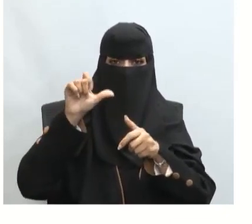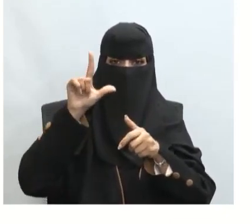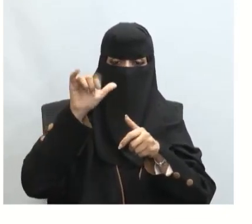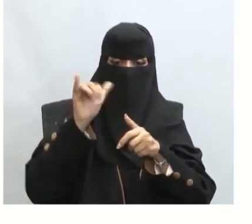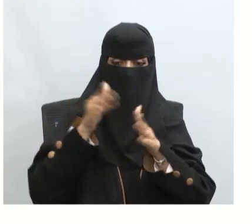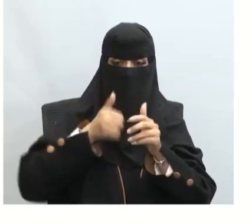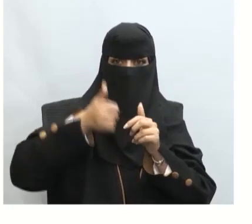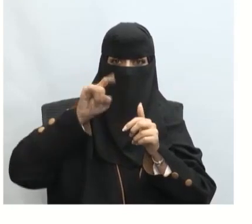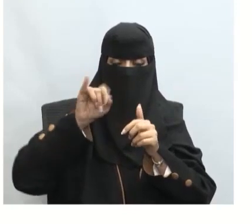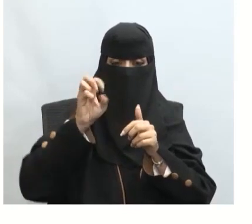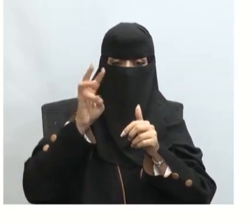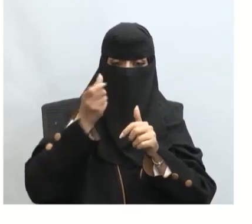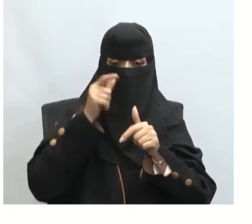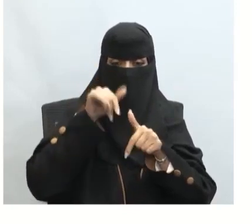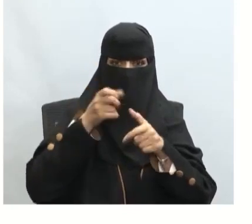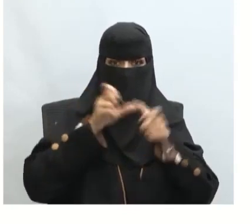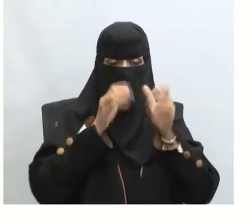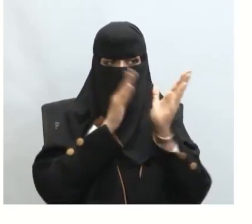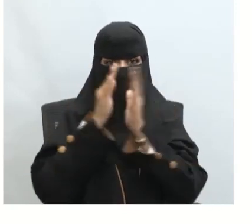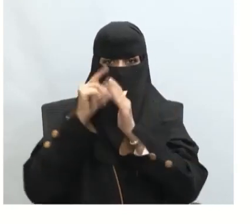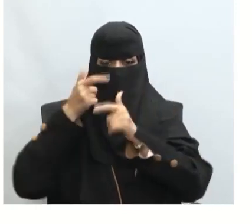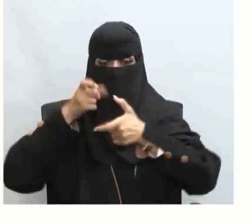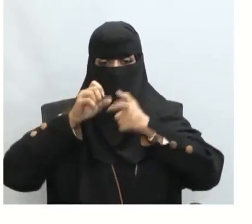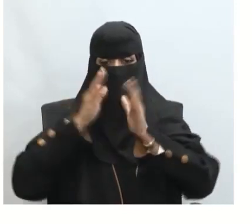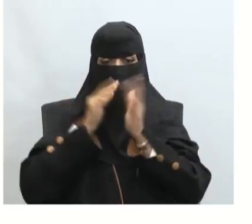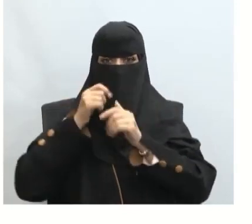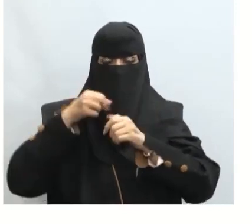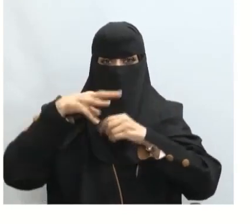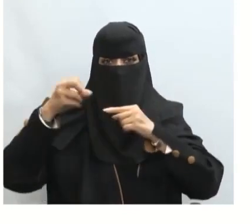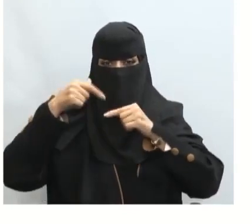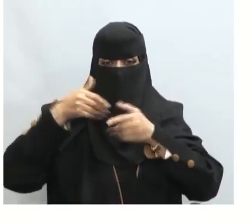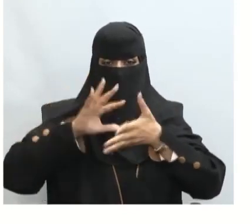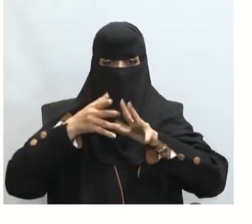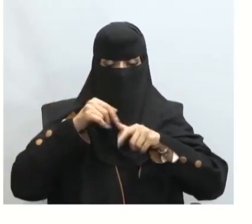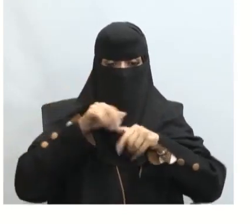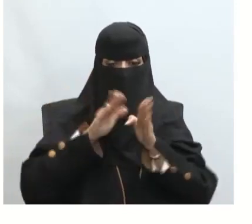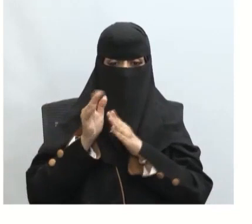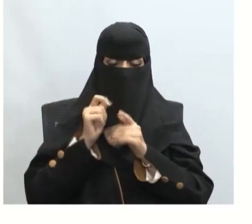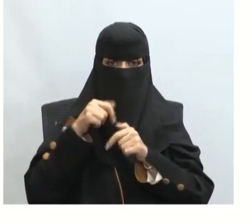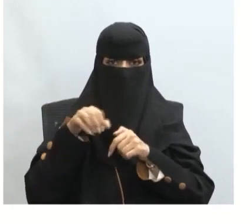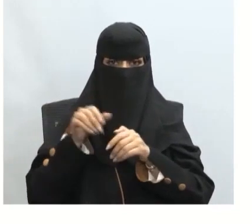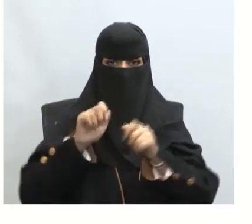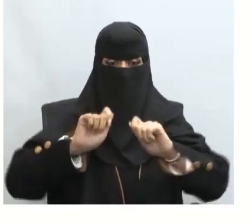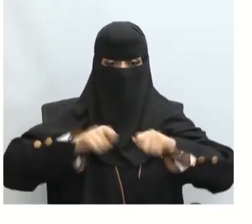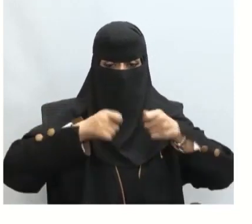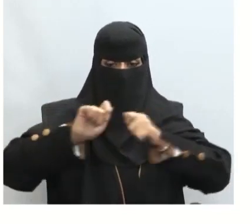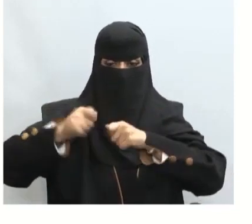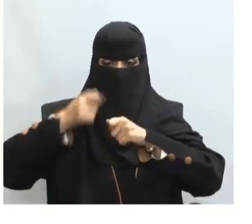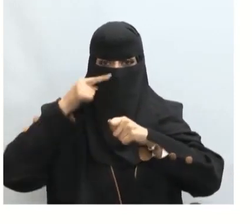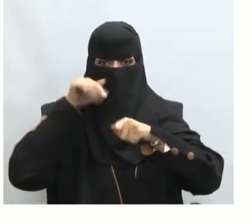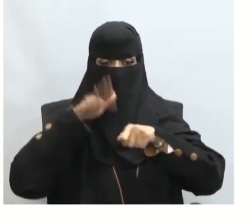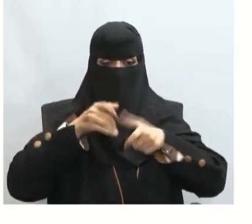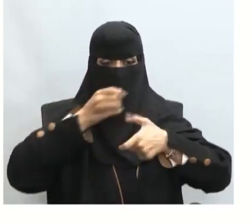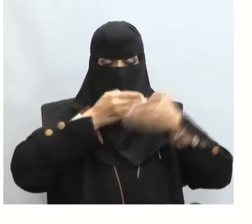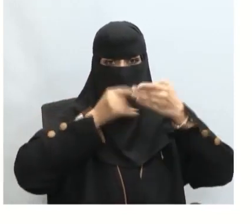فيه او استخداماته في الاثاث في مخدات الفوم الطلاء المقاوم للماء وبعض اجسا الاحذيه فتنته ان هذا